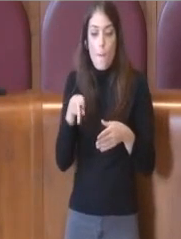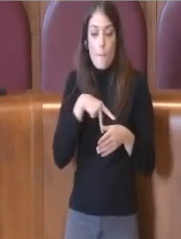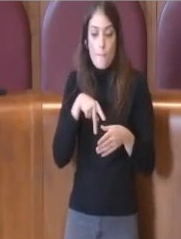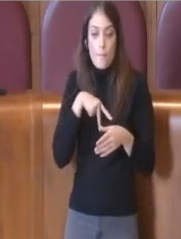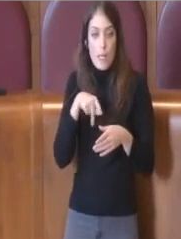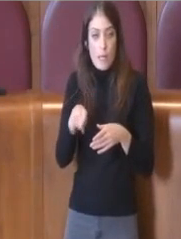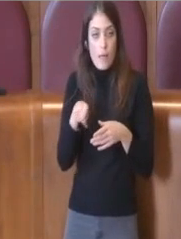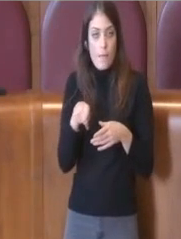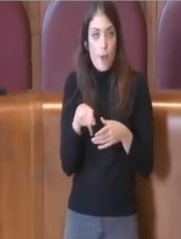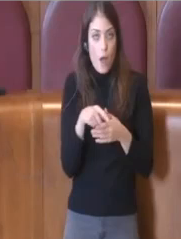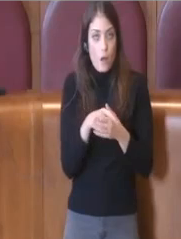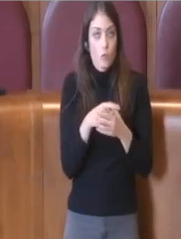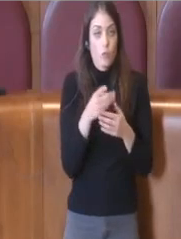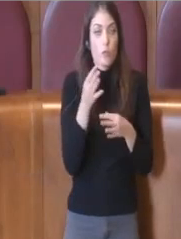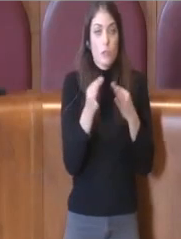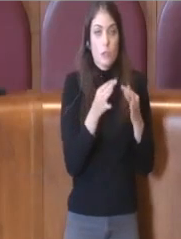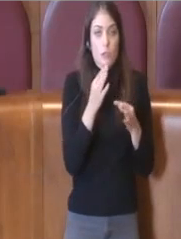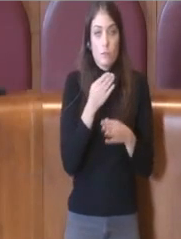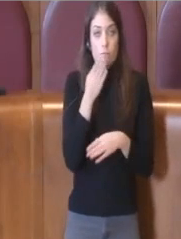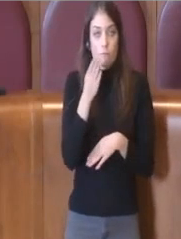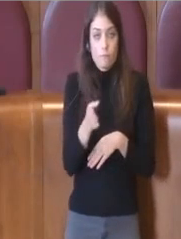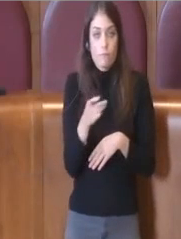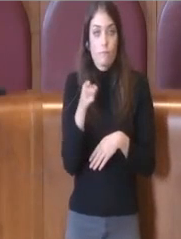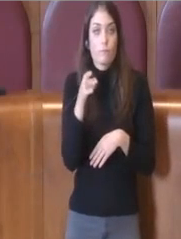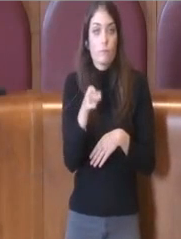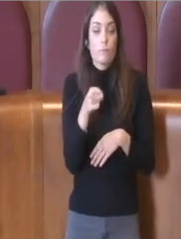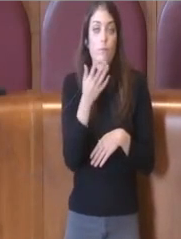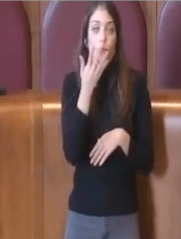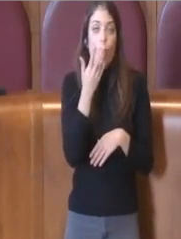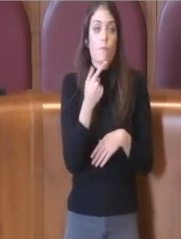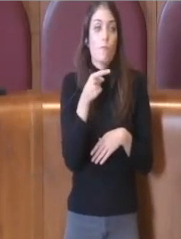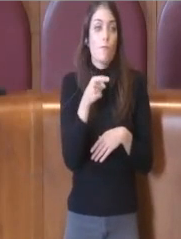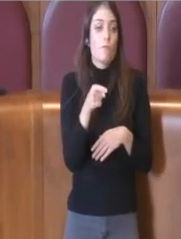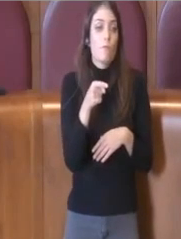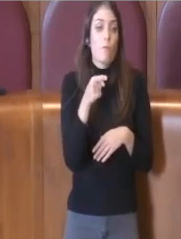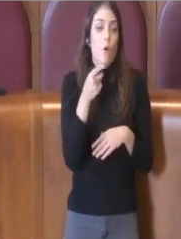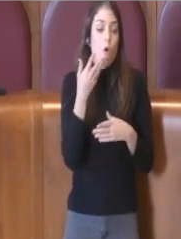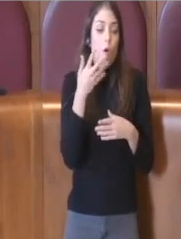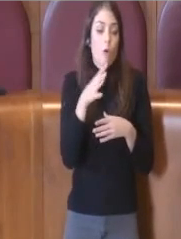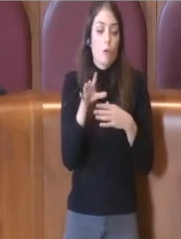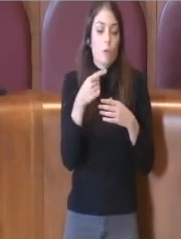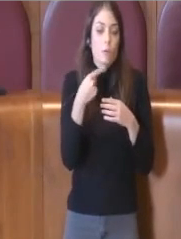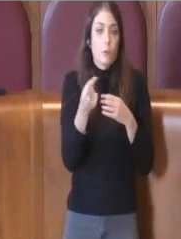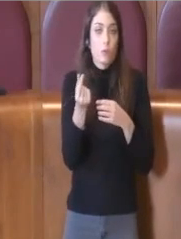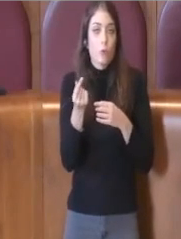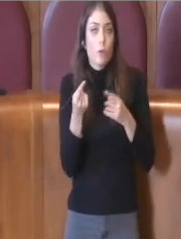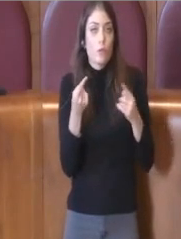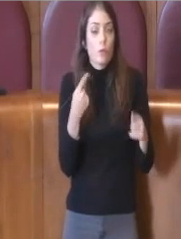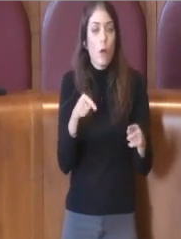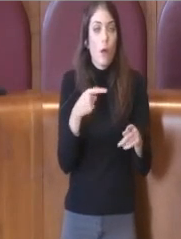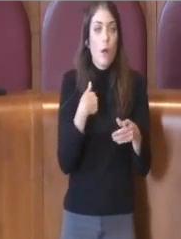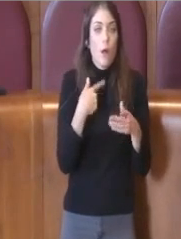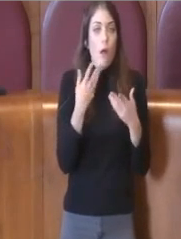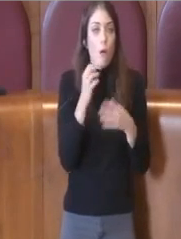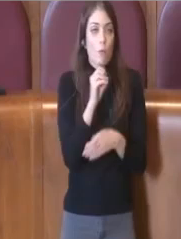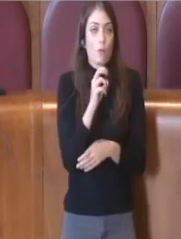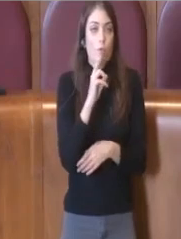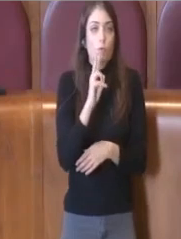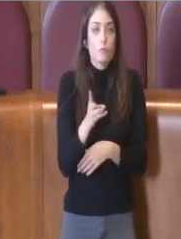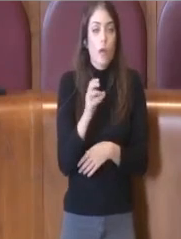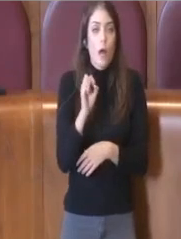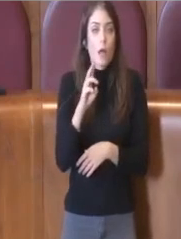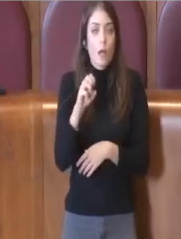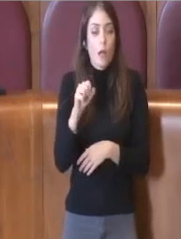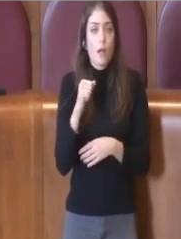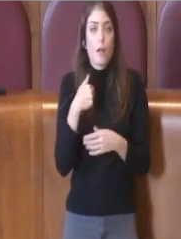soggetto va dalla pubblica amministrazione e gli dice vorrei prendere in cura questa cosa, questi sono i soldi, queste sono le cose. E il professor Arena disse giustamente: